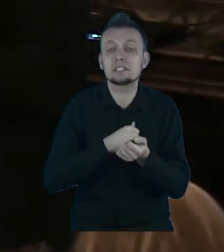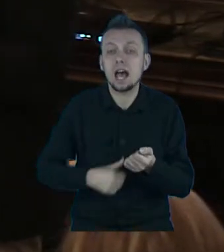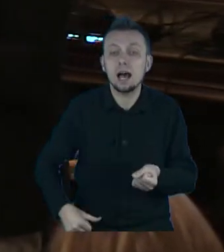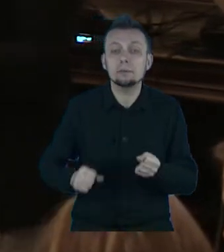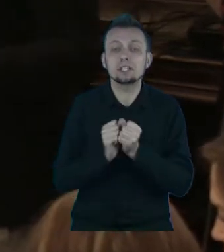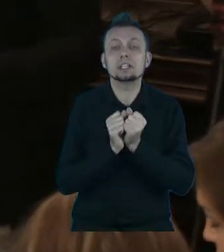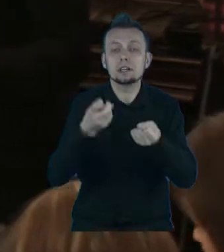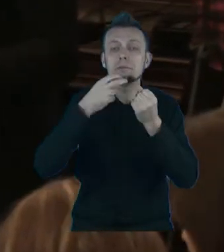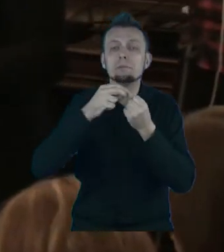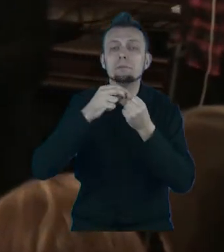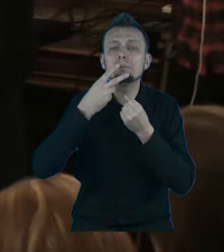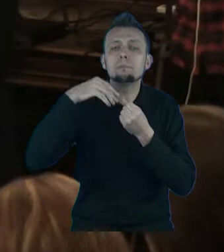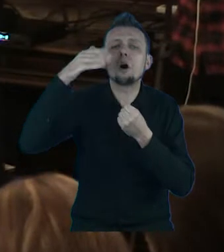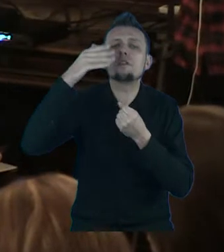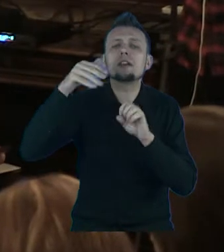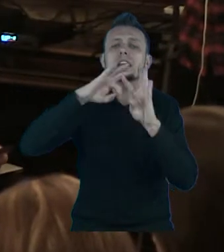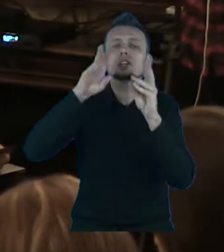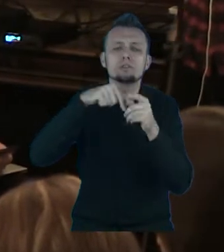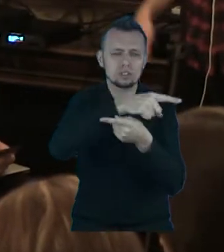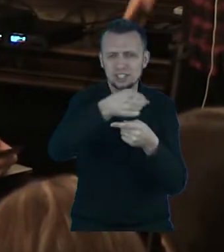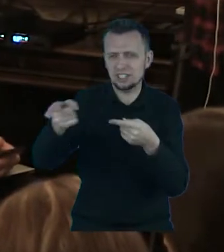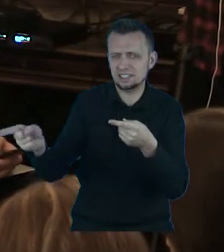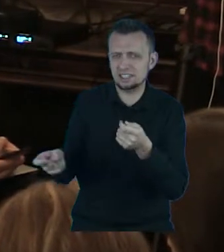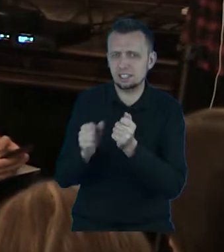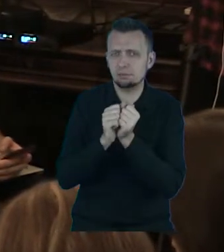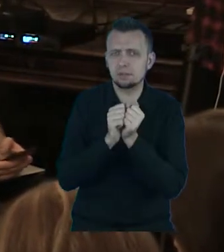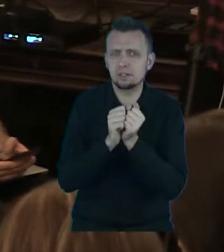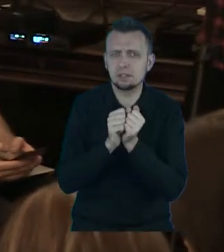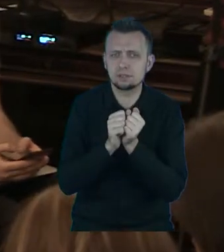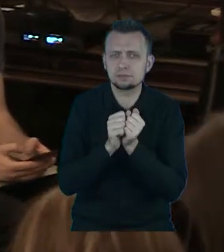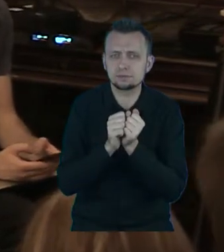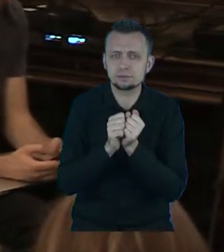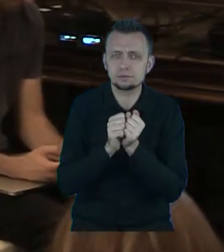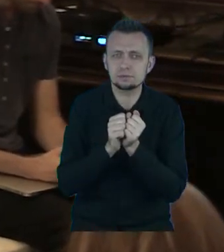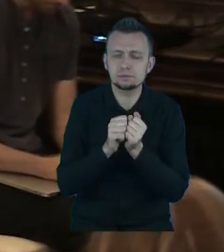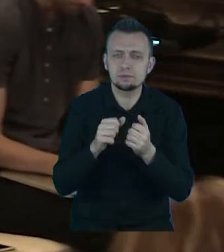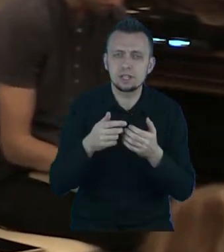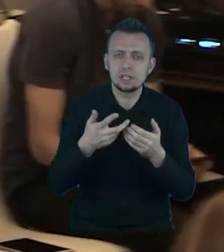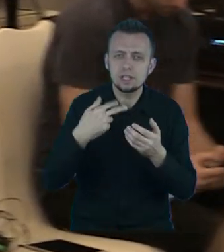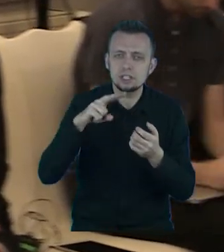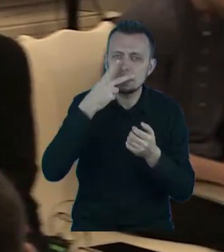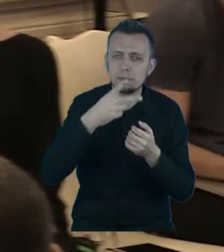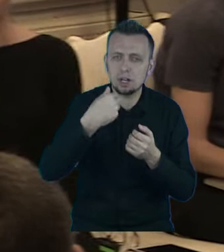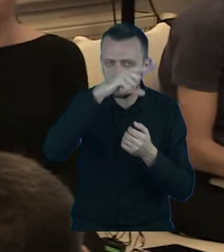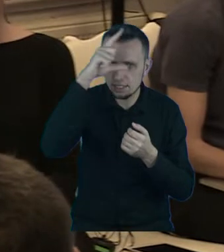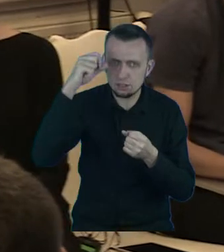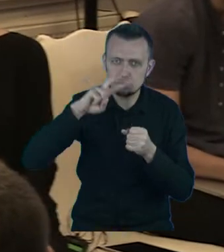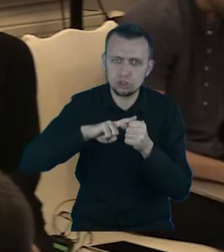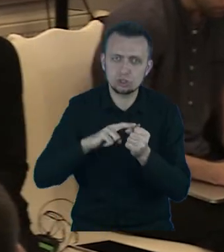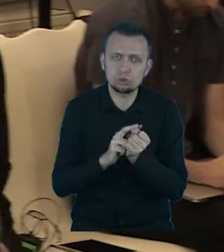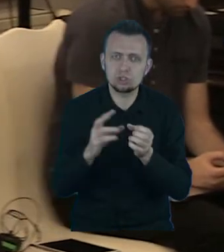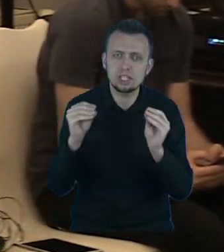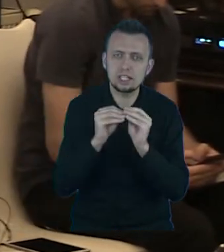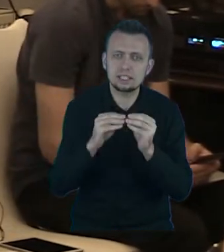rozczarowani, że nie pokazałem programu, że nie pokazałem ludzi, którzy za mną stoją, że nie pokazałem nazwy mojego ugrupowania. Nie zrobiłem tego